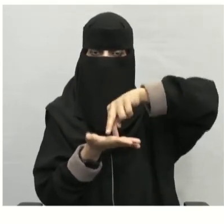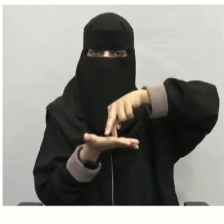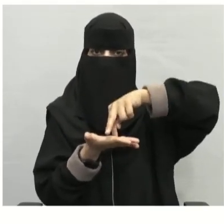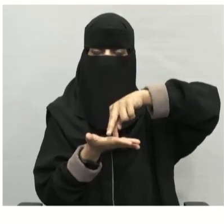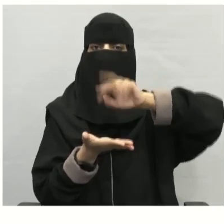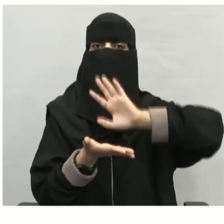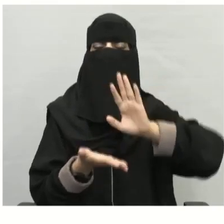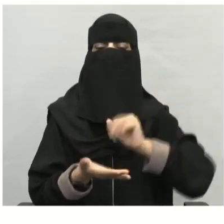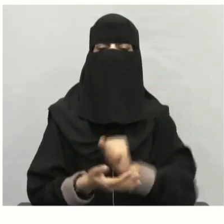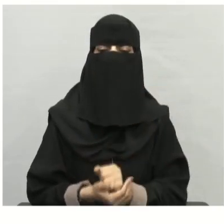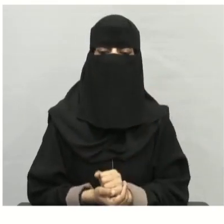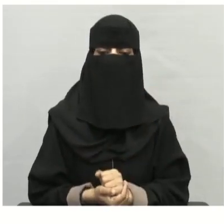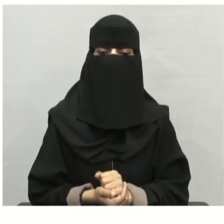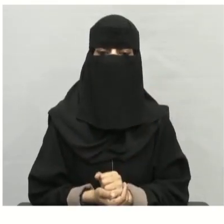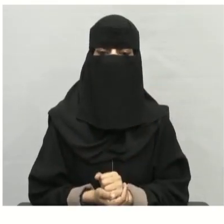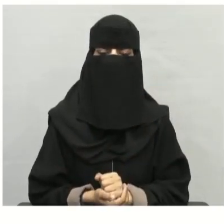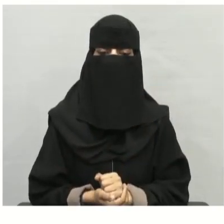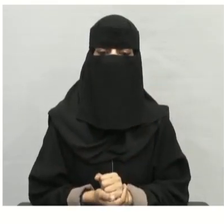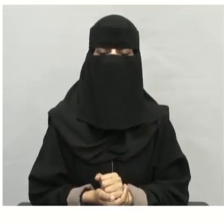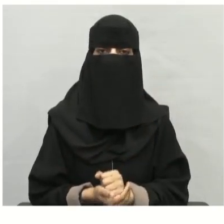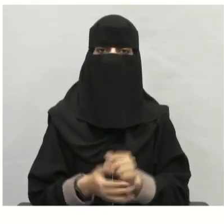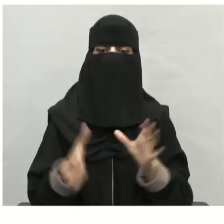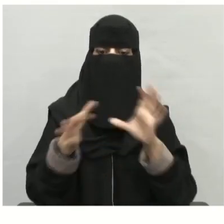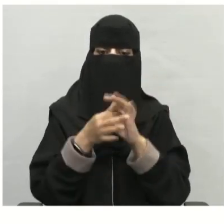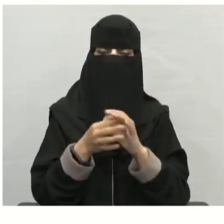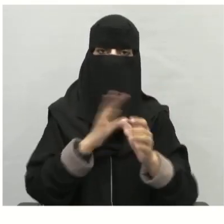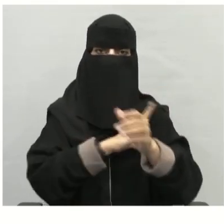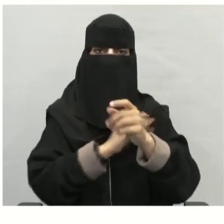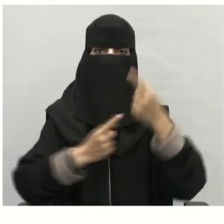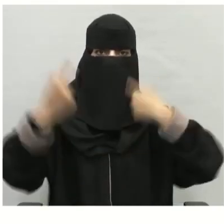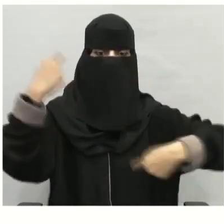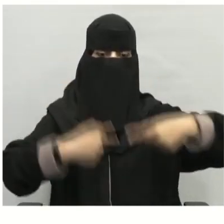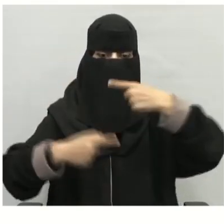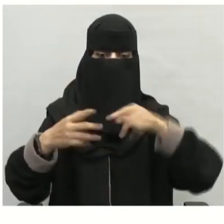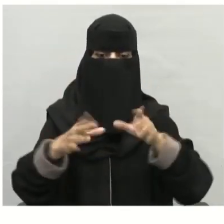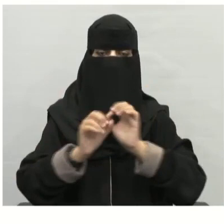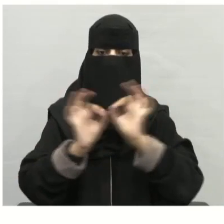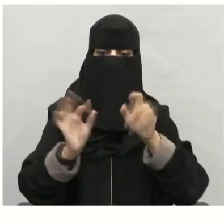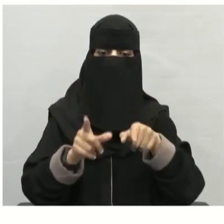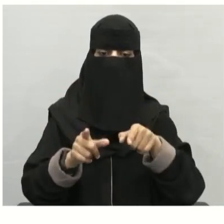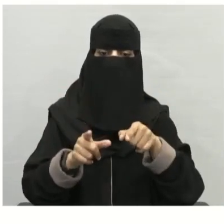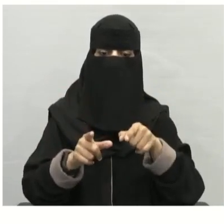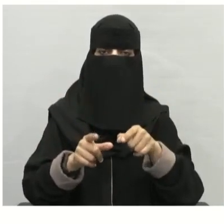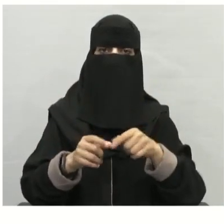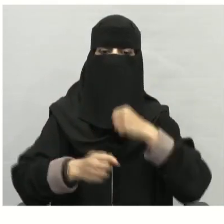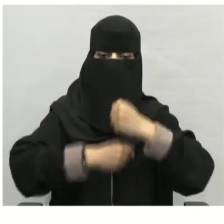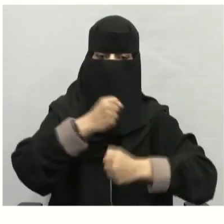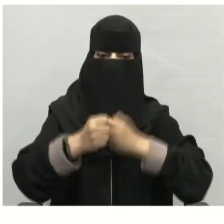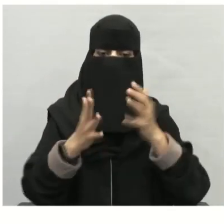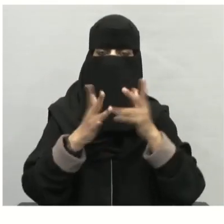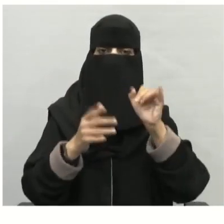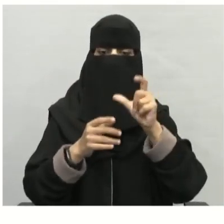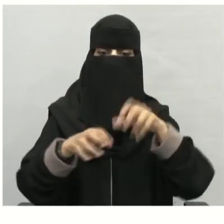اوضاع معينه التوافق العضلي والعصبي وهي القدره على تحريك